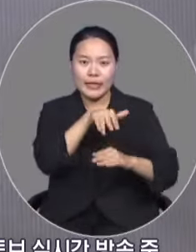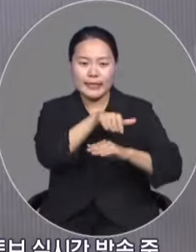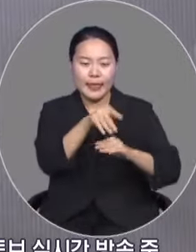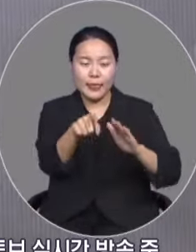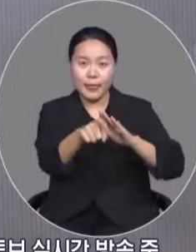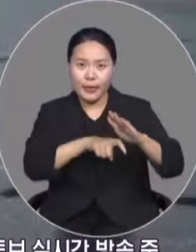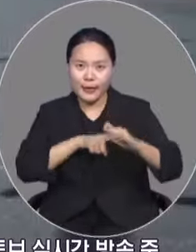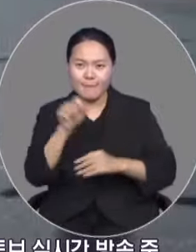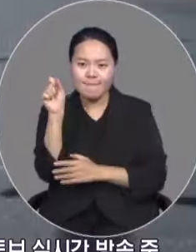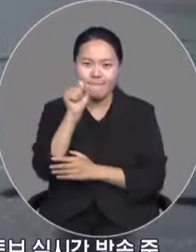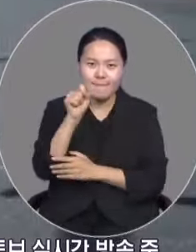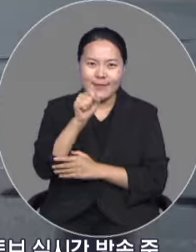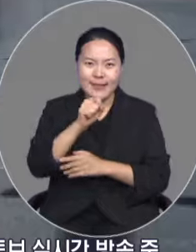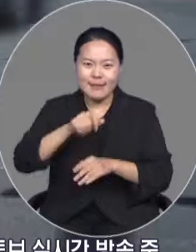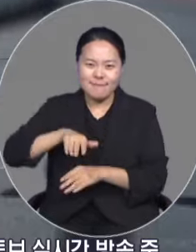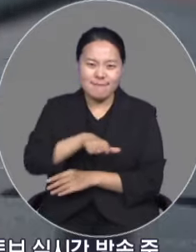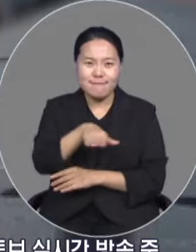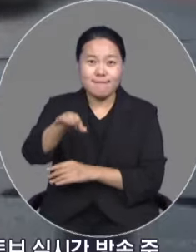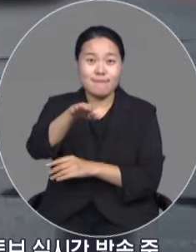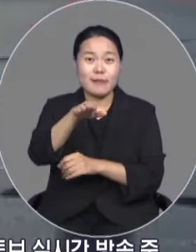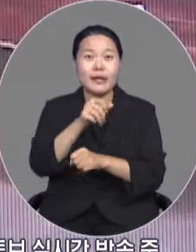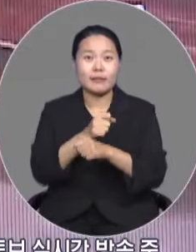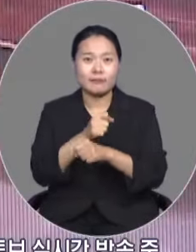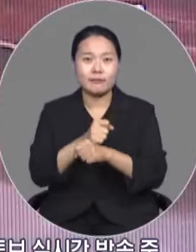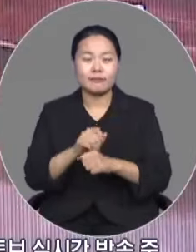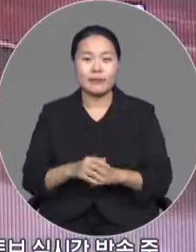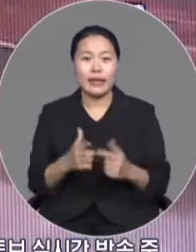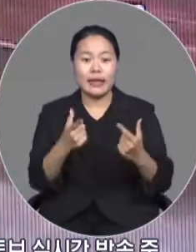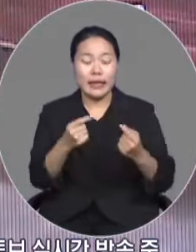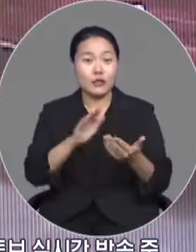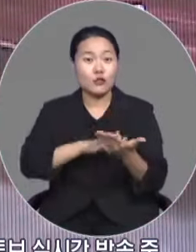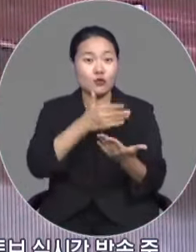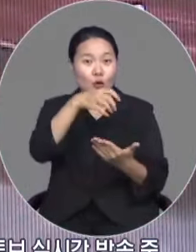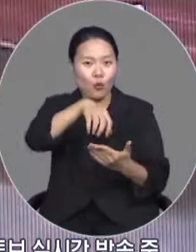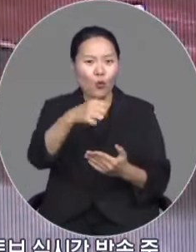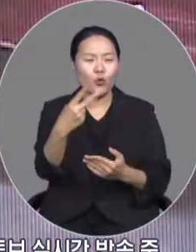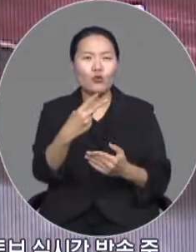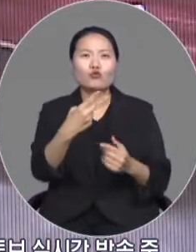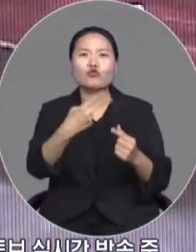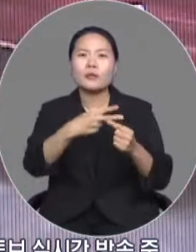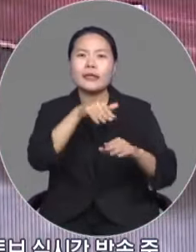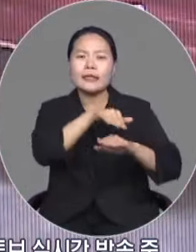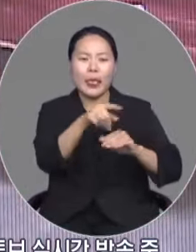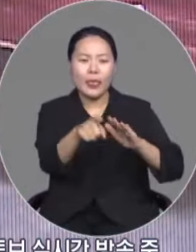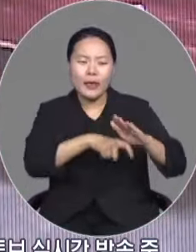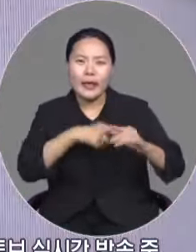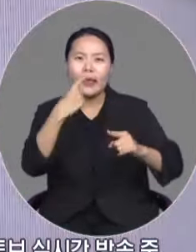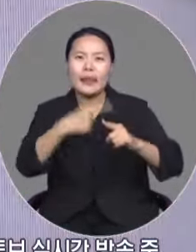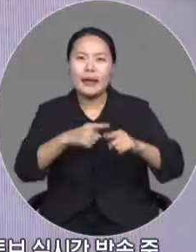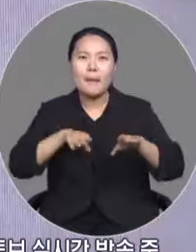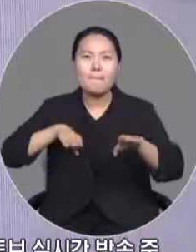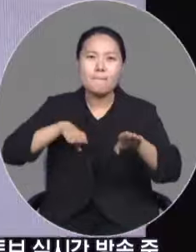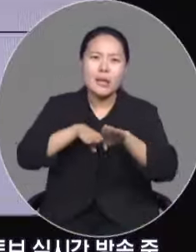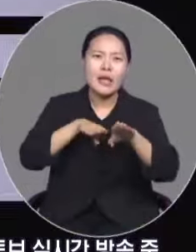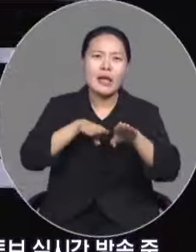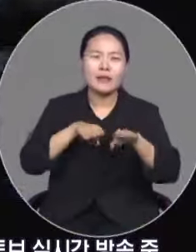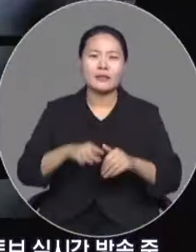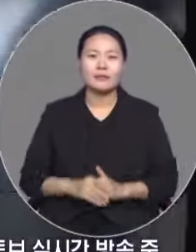주차된 차량을 몰고 나가 도심을 누비는가 하면 같은 정비소에서 또 다른 차량을 훔치려다 사고를